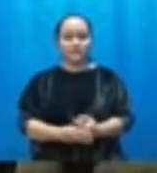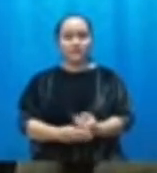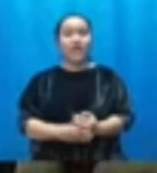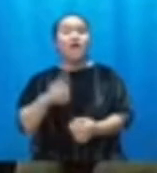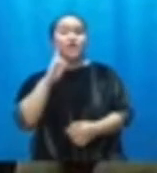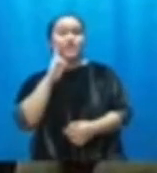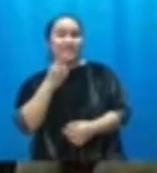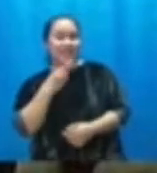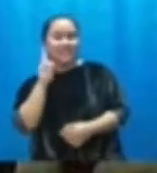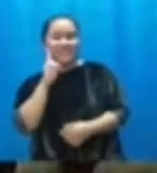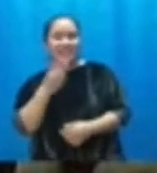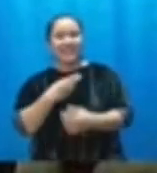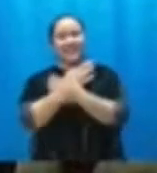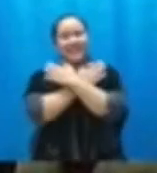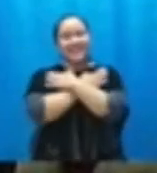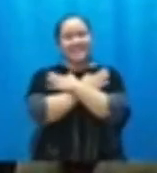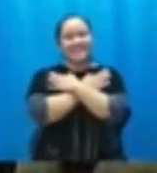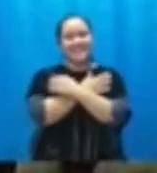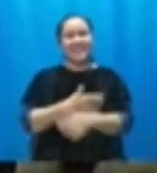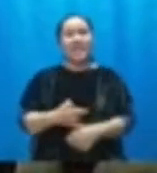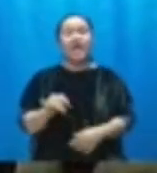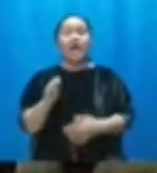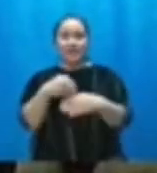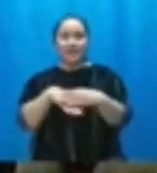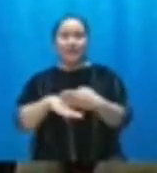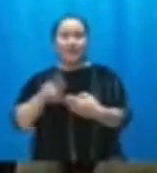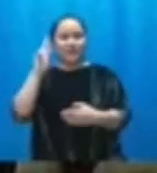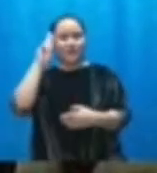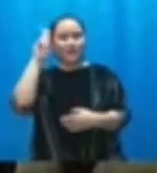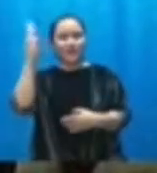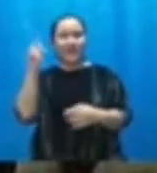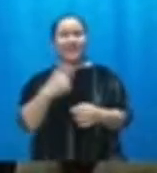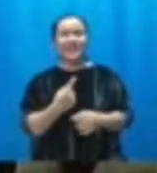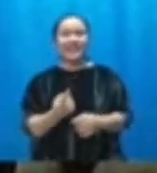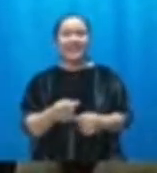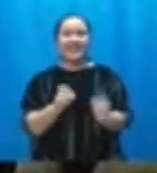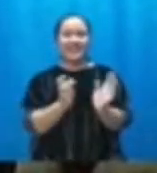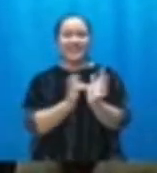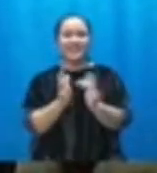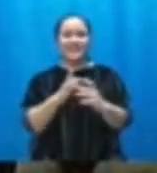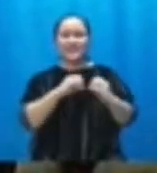Hai saudara-saudaraku yang terkasih dalam Tuhan kita Yesus Kristus